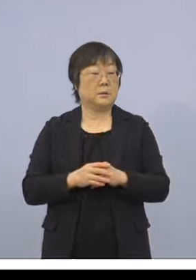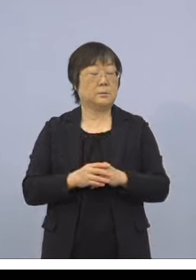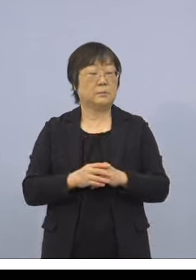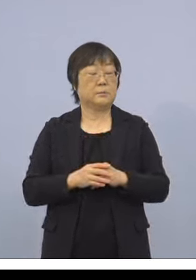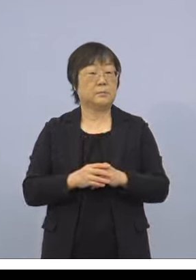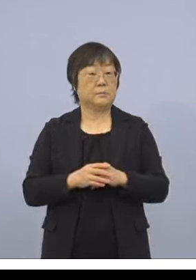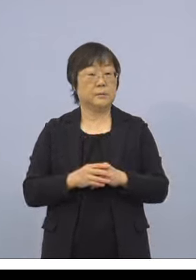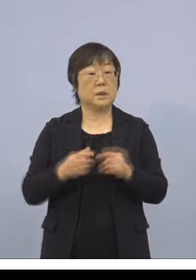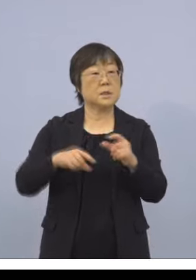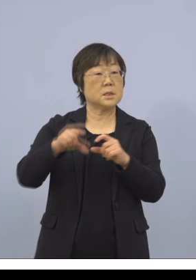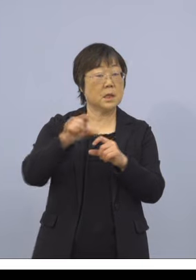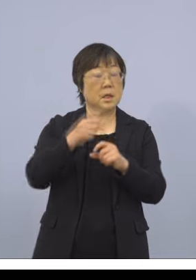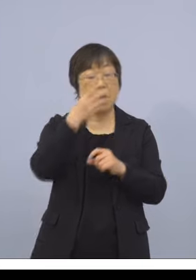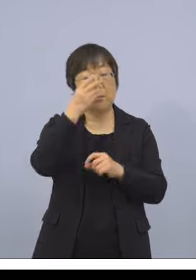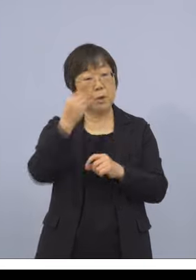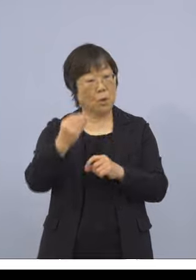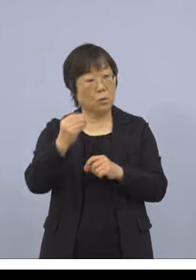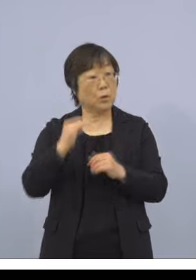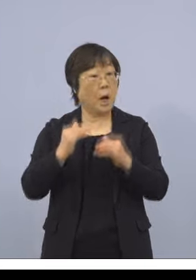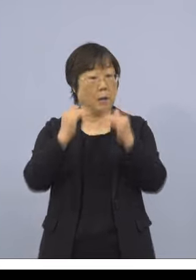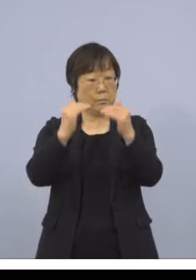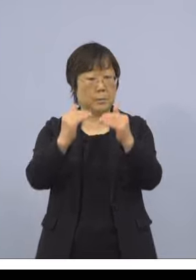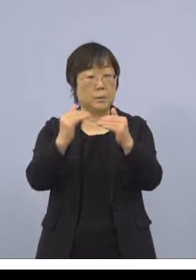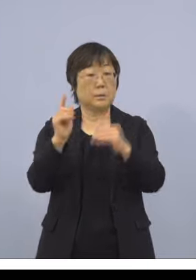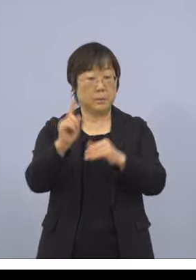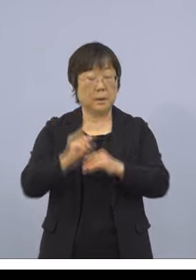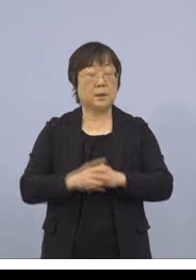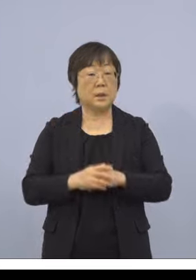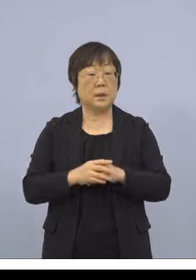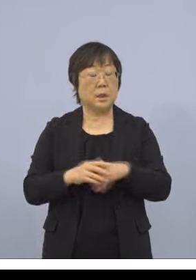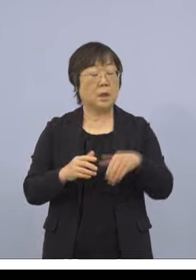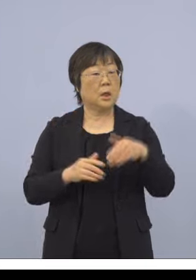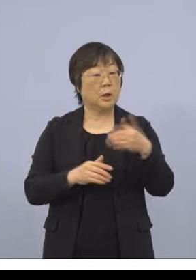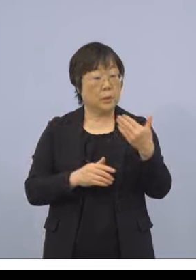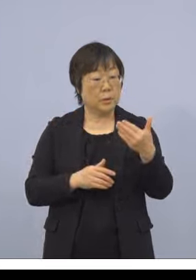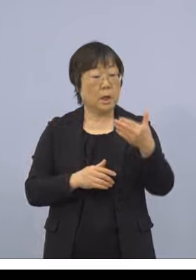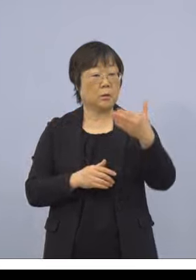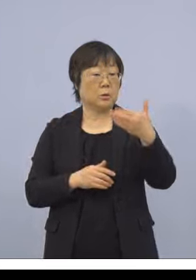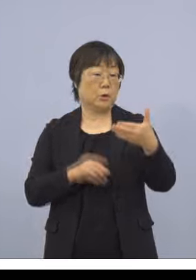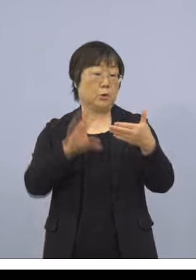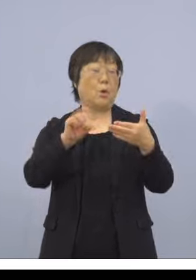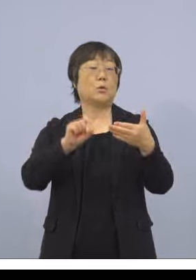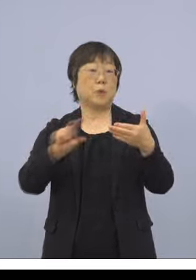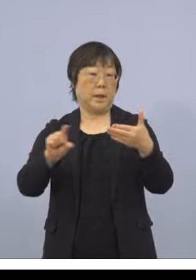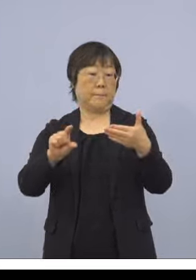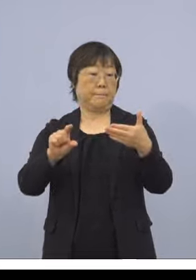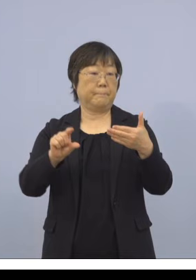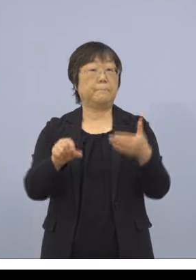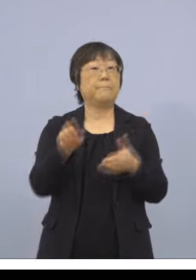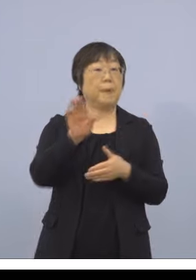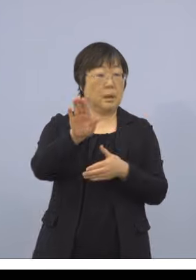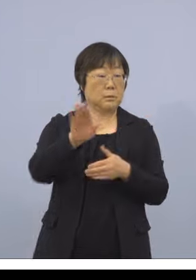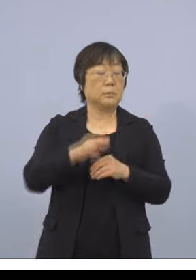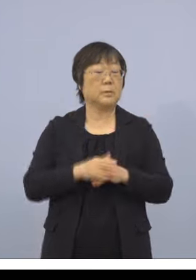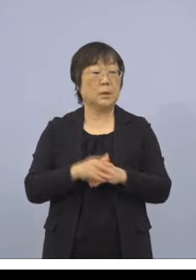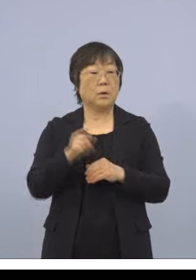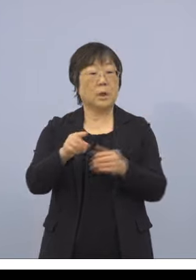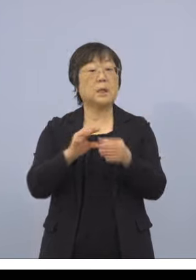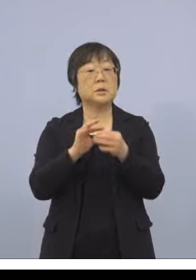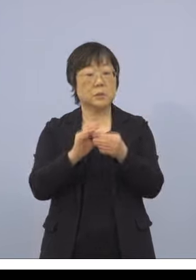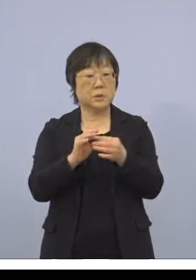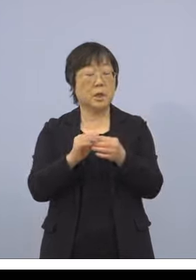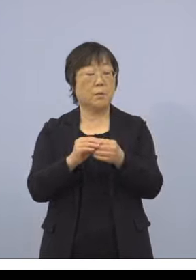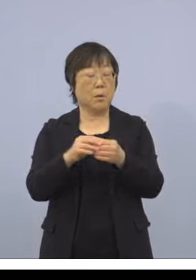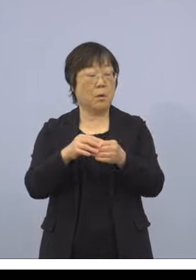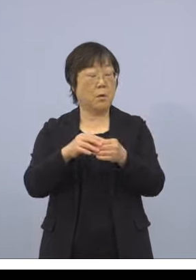ますが、さらにその魅力度アップとしてですね、909億円を計上しておりますが、まあ、これにつきましても